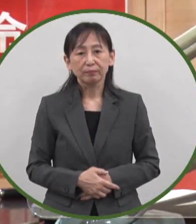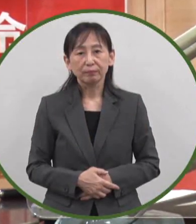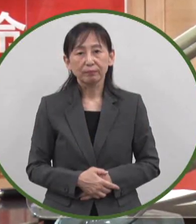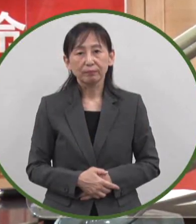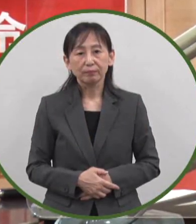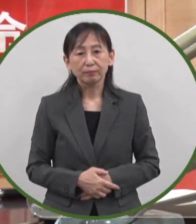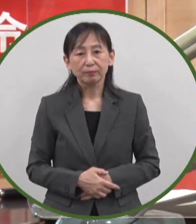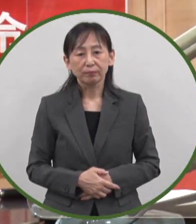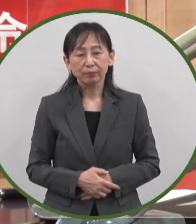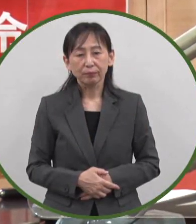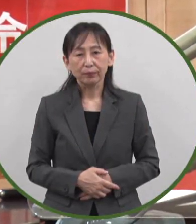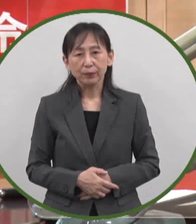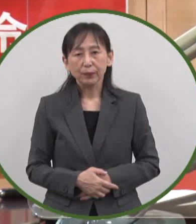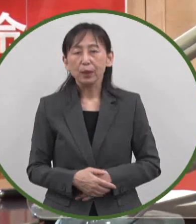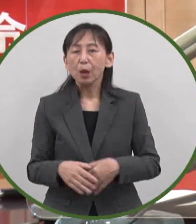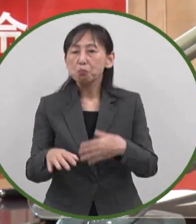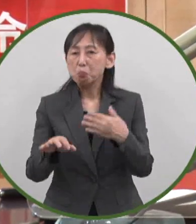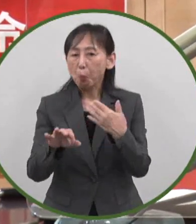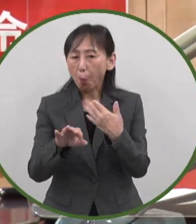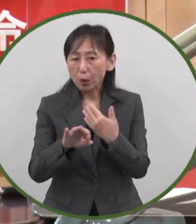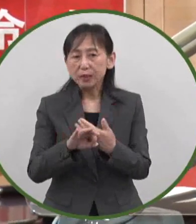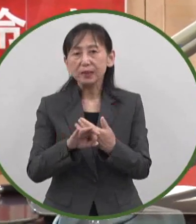まだ引き続きですね、